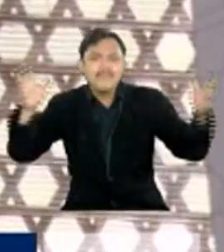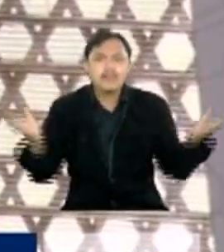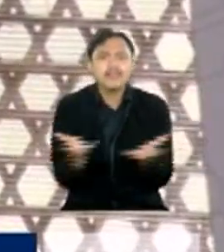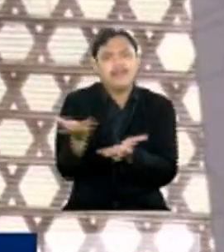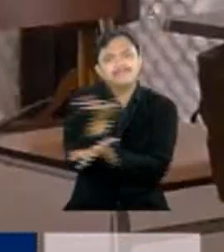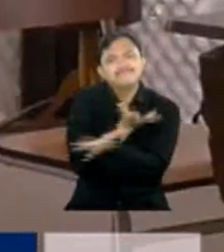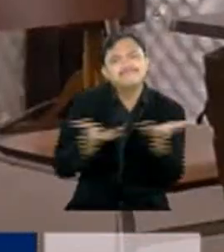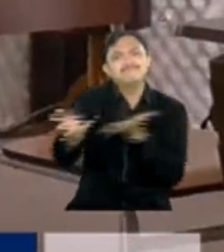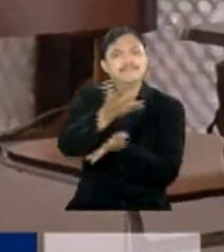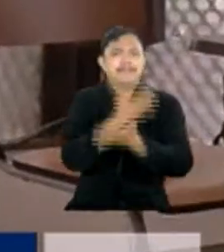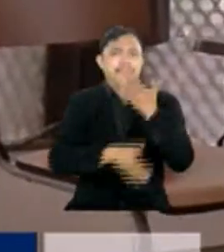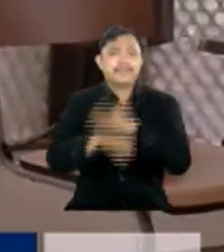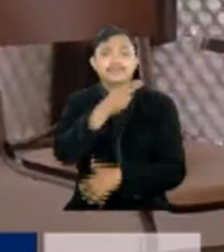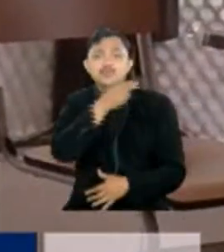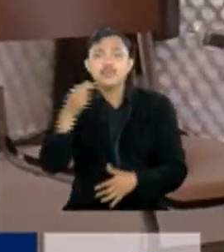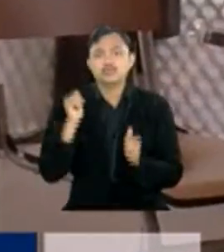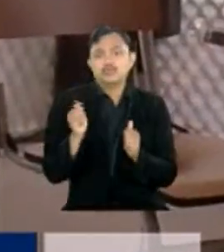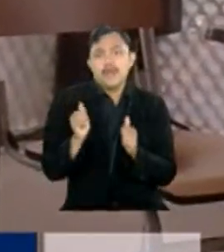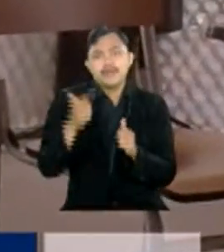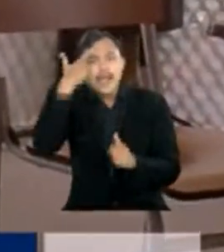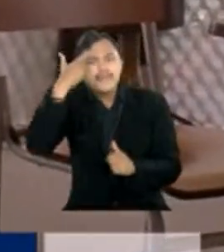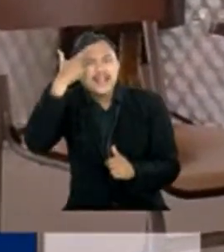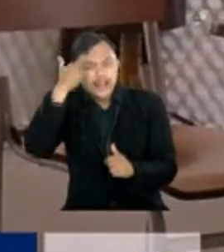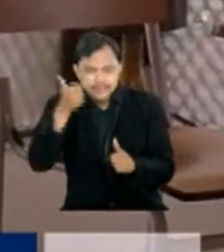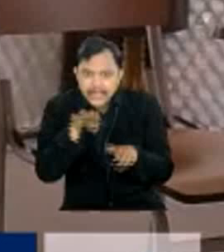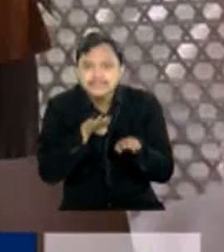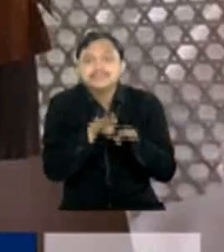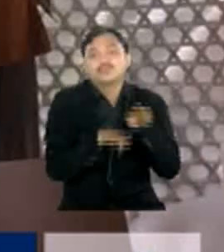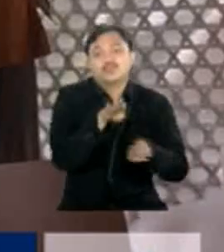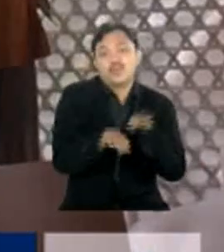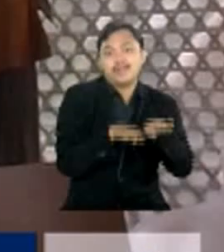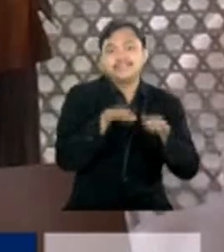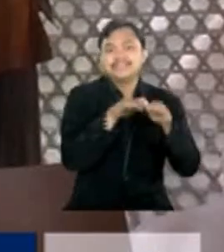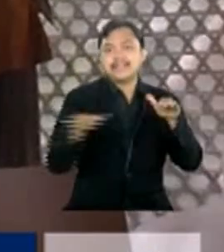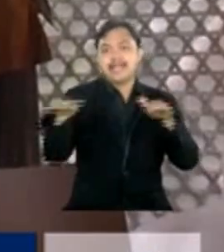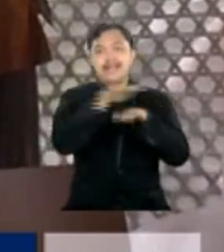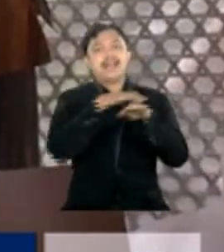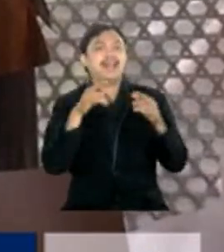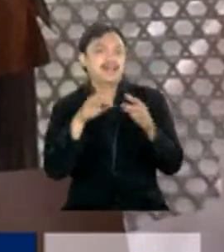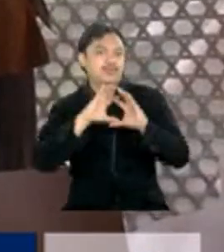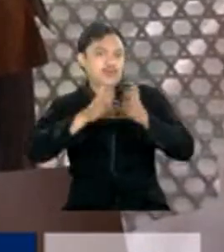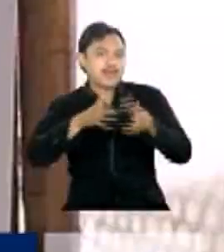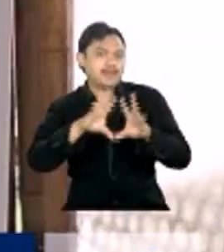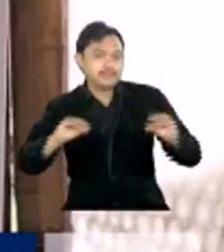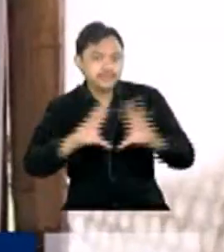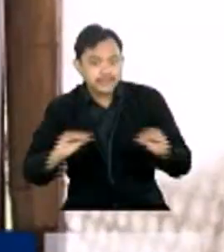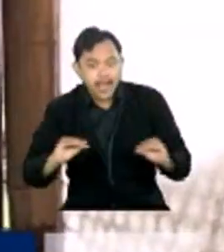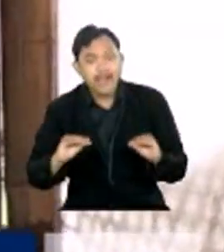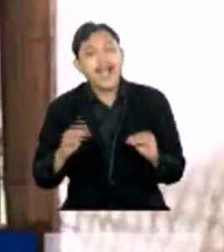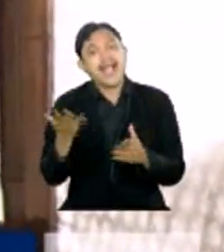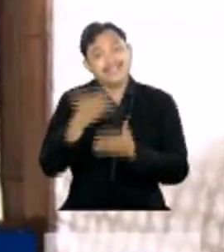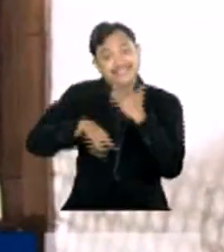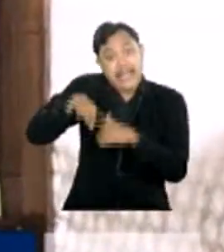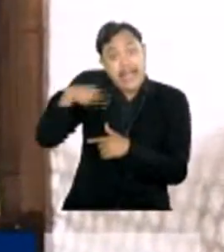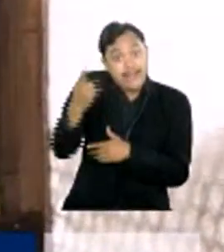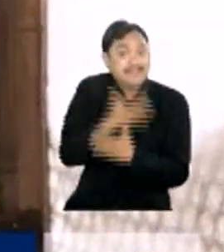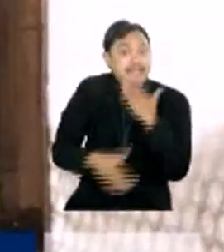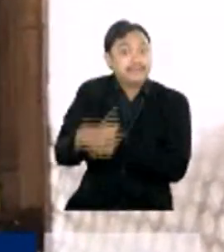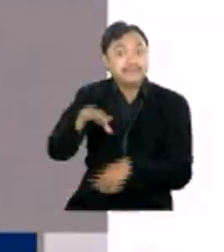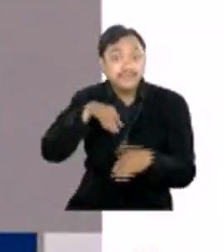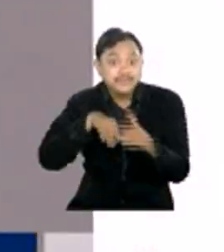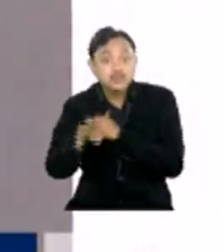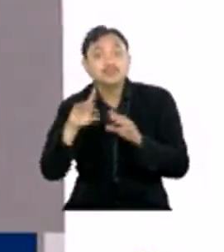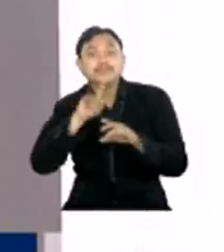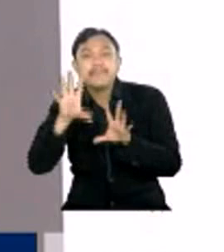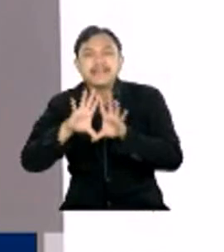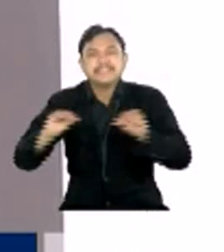untuk mengumpulkan disabilitas di Indonesia agar bisa mendapatkan pelatihan yang disesuaikan dengan standar dunia kerja. Sehingga